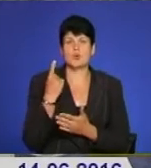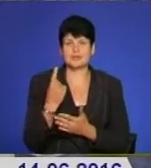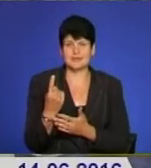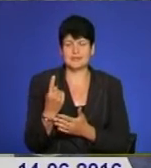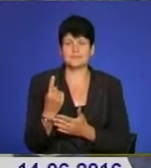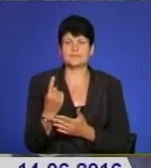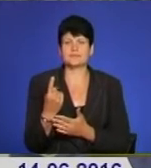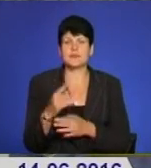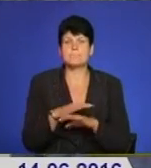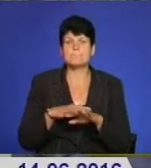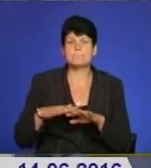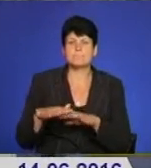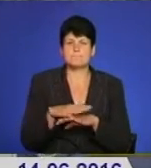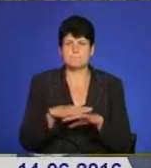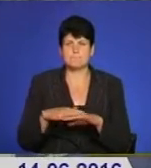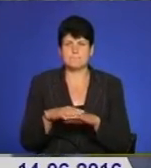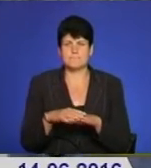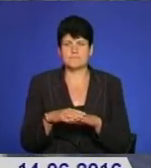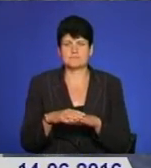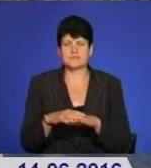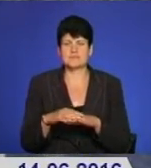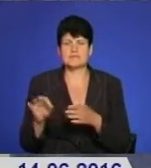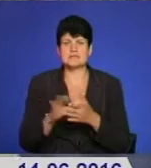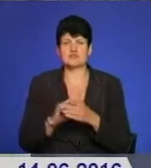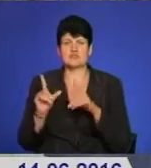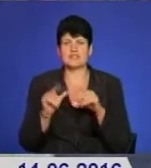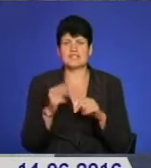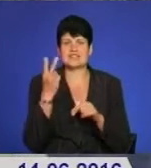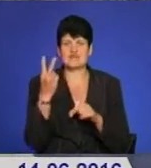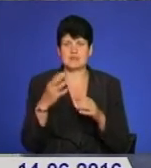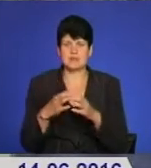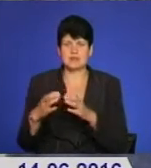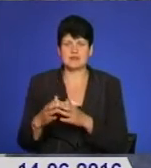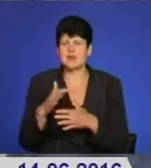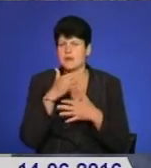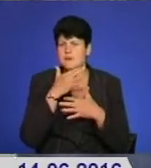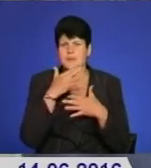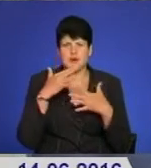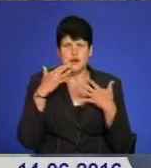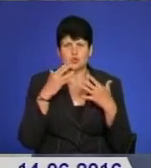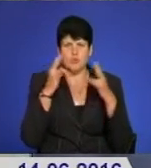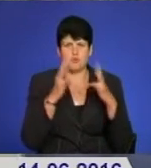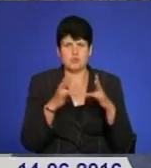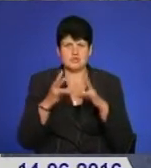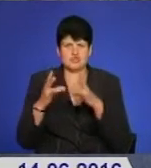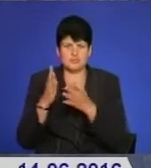– це масовка, де зразу виїжджають 2 бригади, де багато є постраждалих,